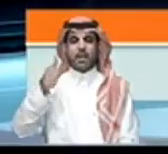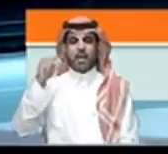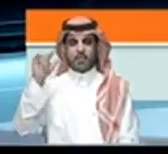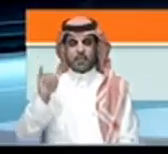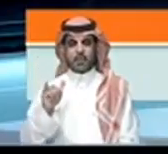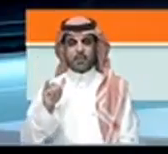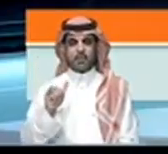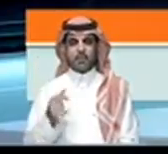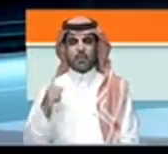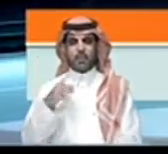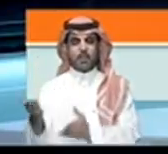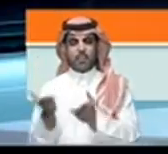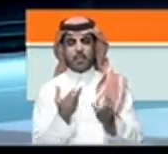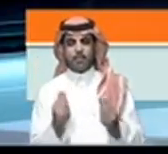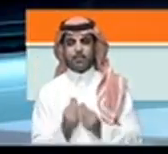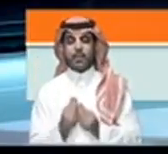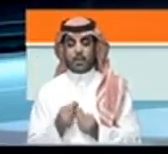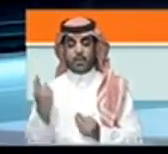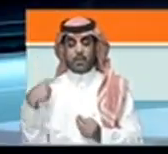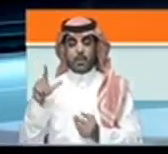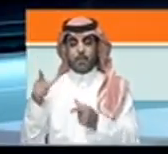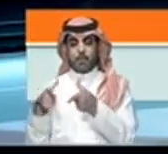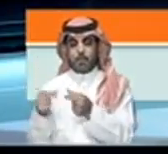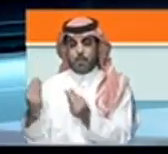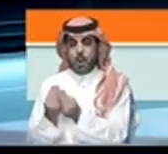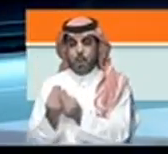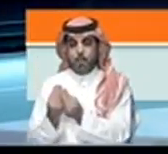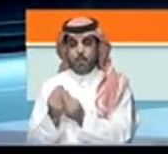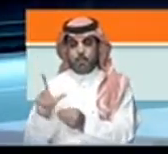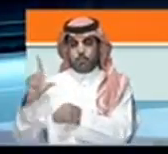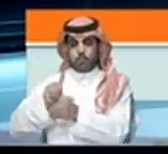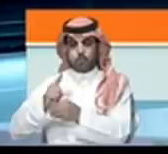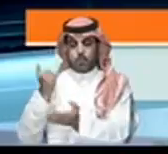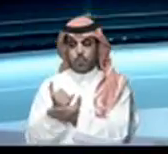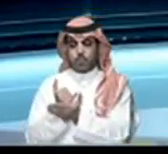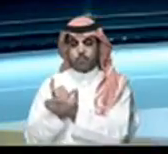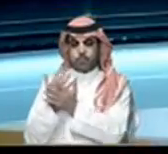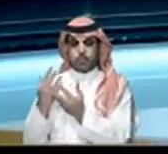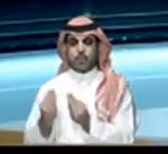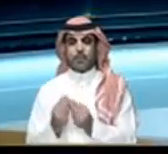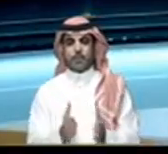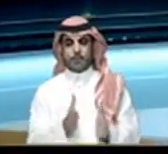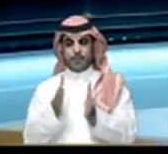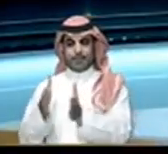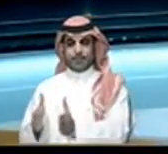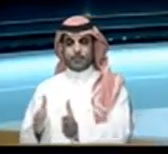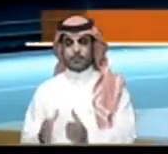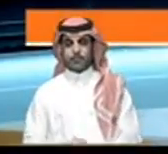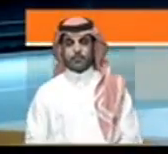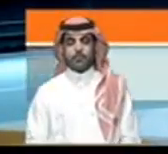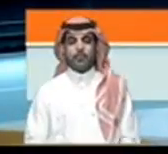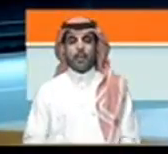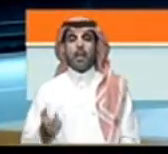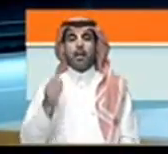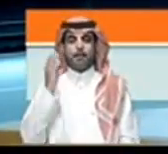فهادي كما حضره من الجانب الياباني عدد من كبار المسؤولين اليابانيين هذا